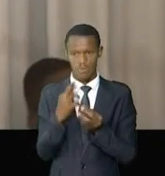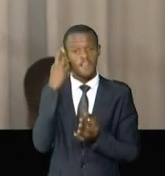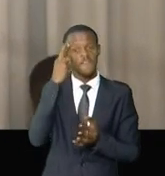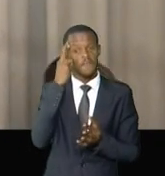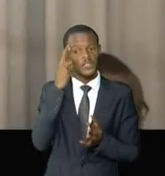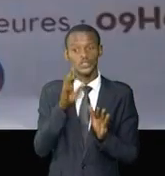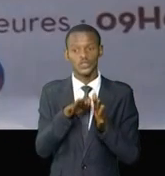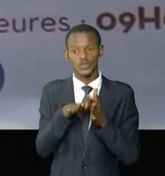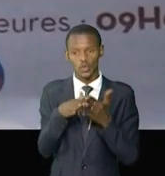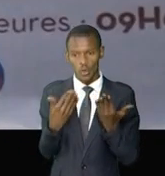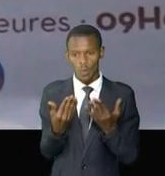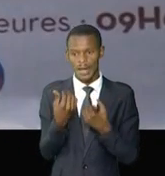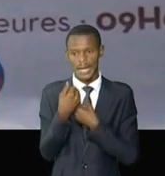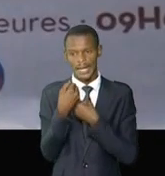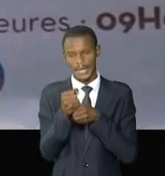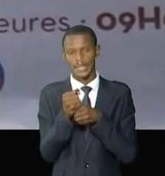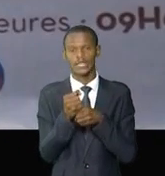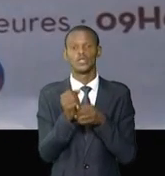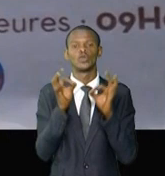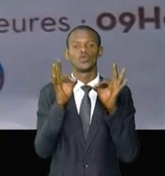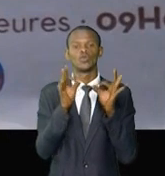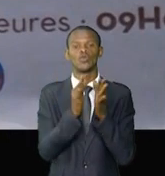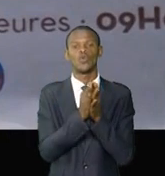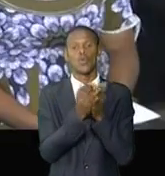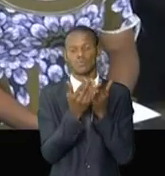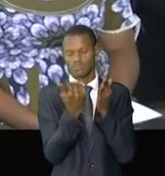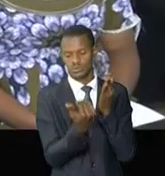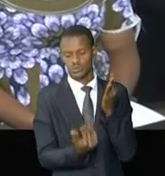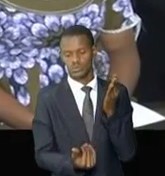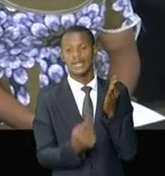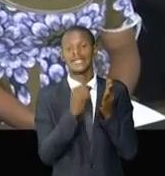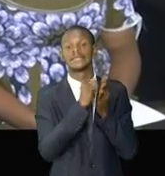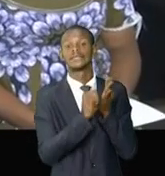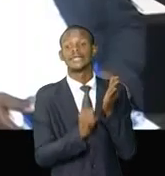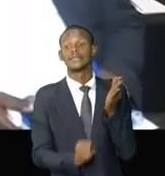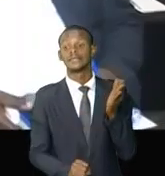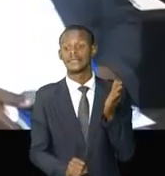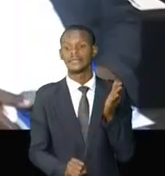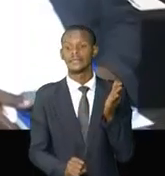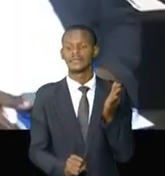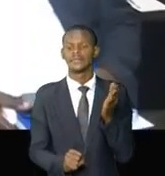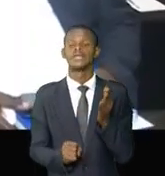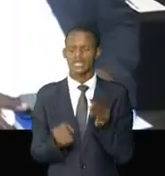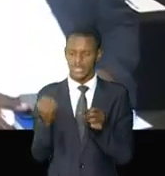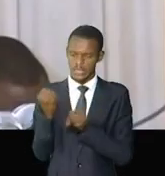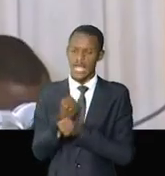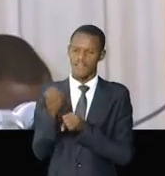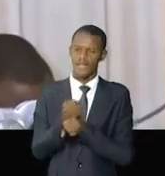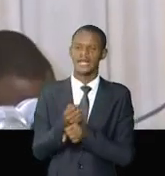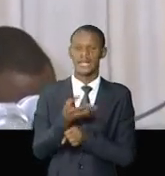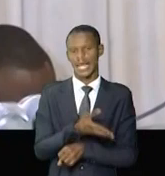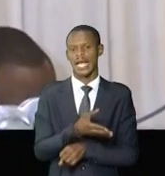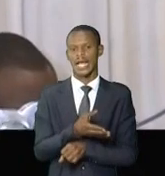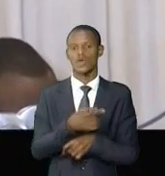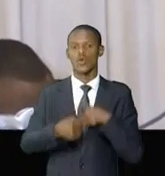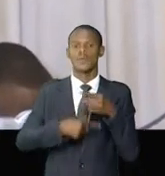statistique 2020 de la République démocratique du Congo. Le travail technique ainsi réalisé, la vice-première ministre, ministre du Plan,